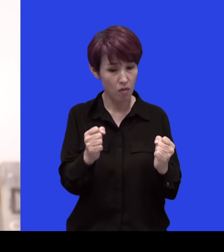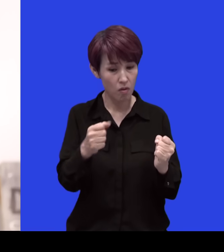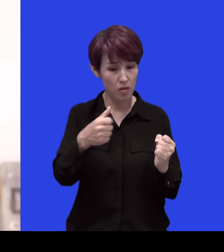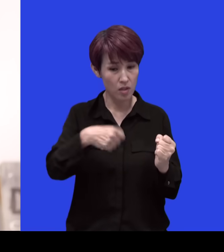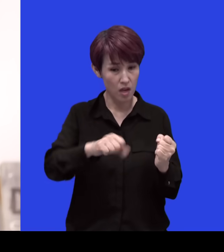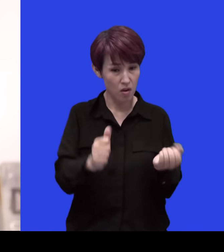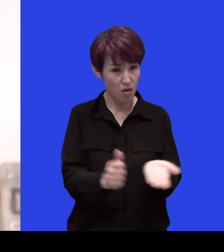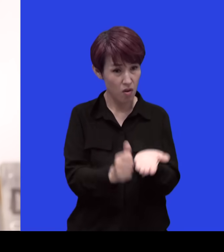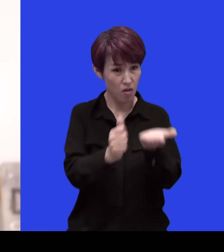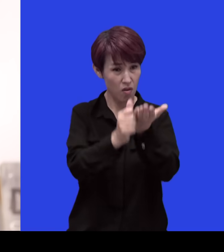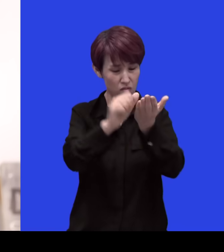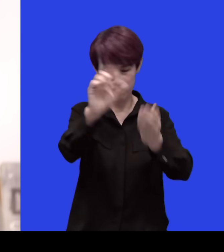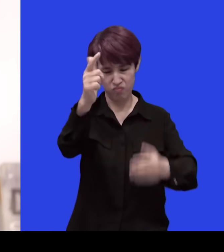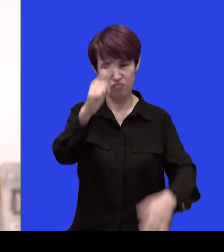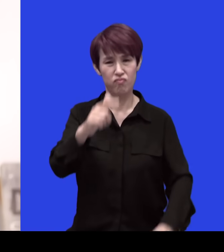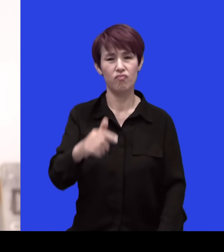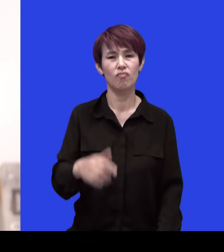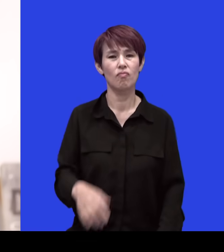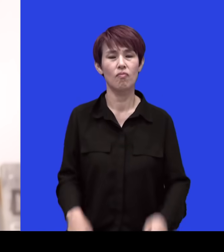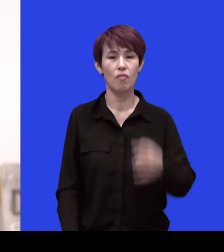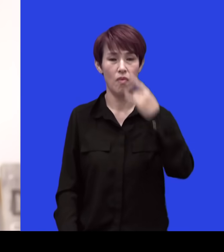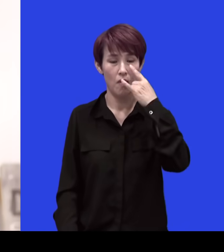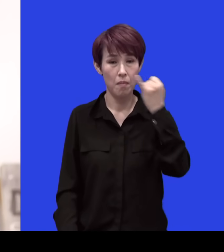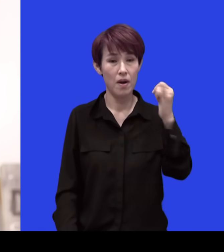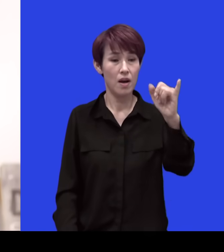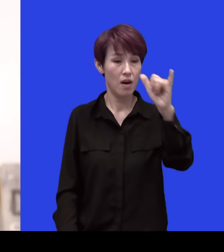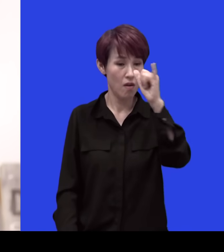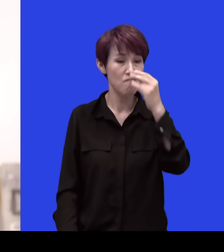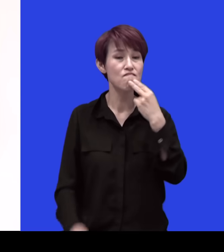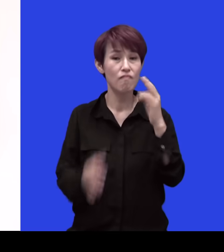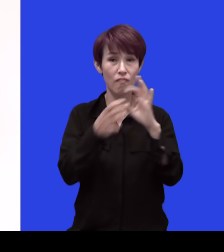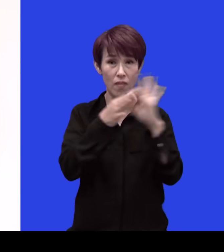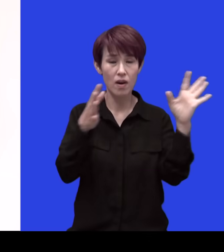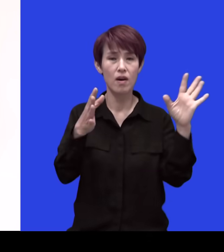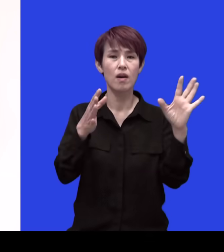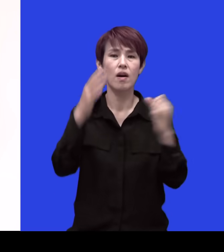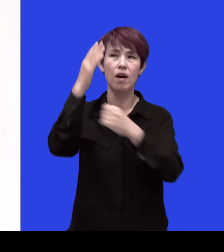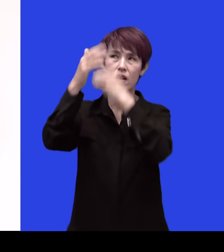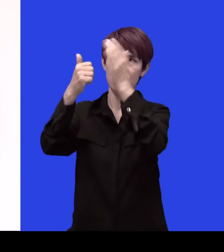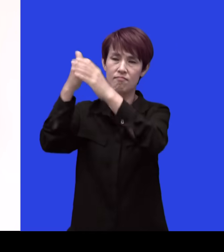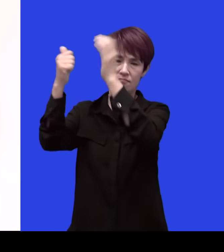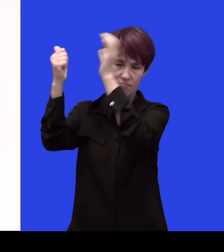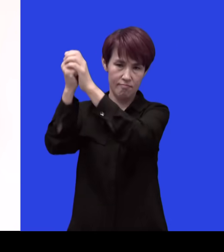키우는지 아느냐? 엄마가 있거나 없거나 걔들은 내가 키운다.